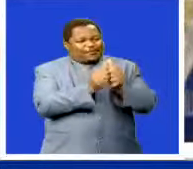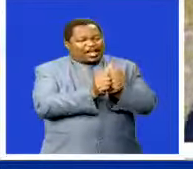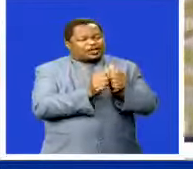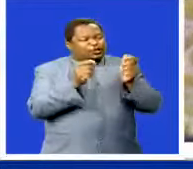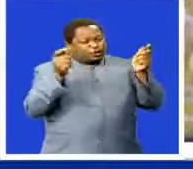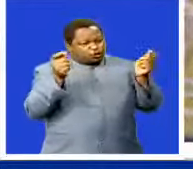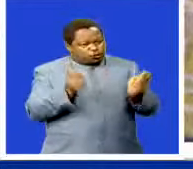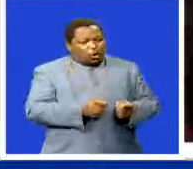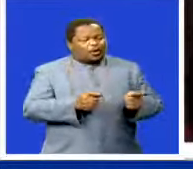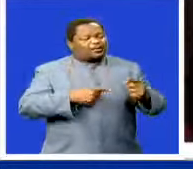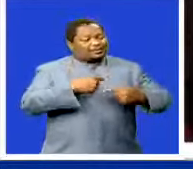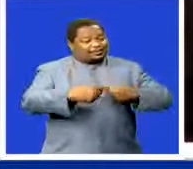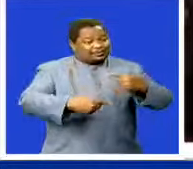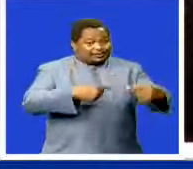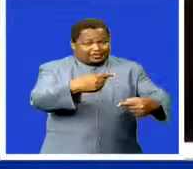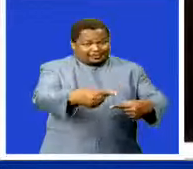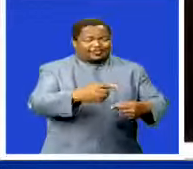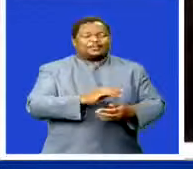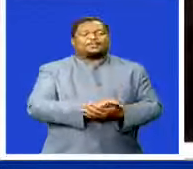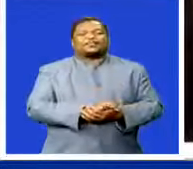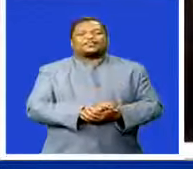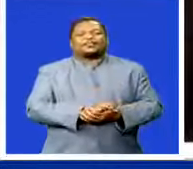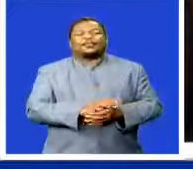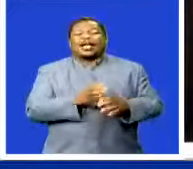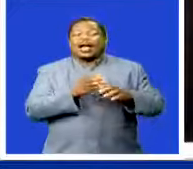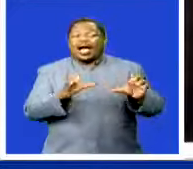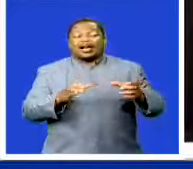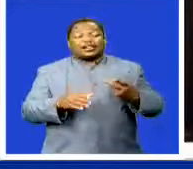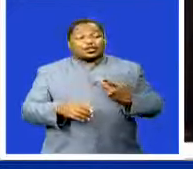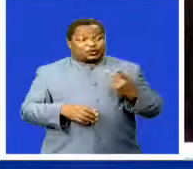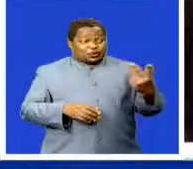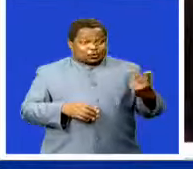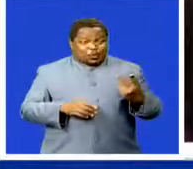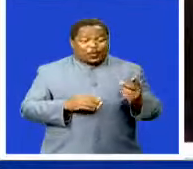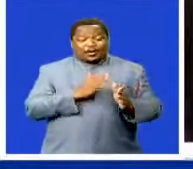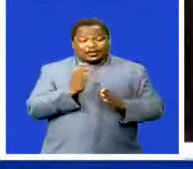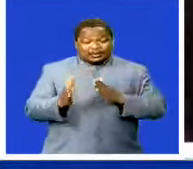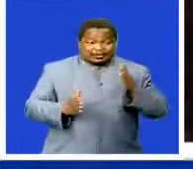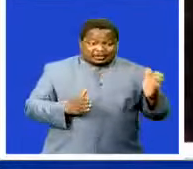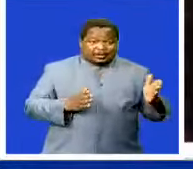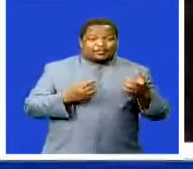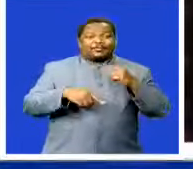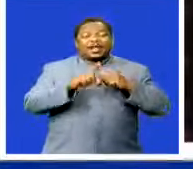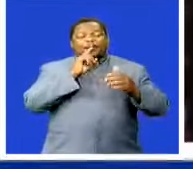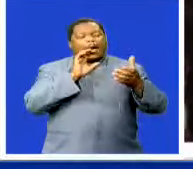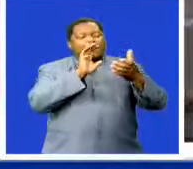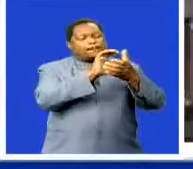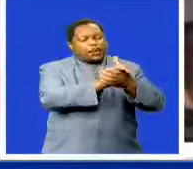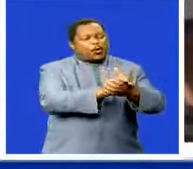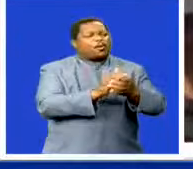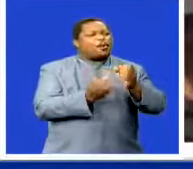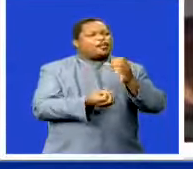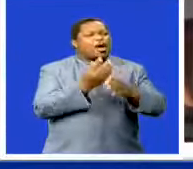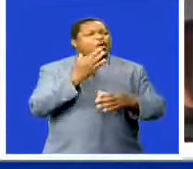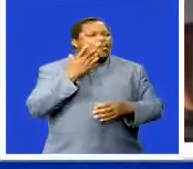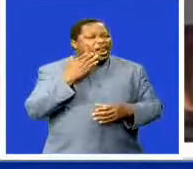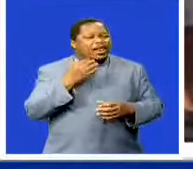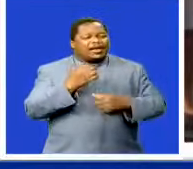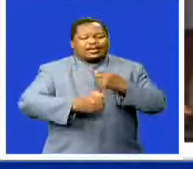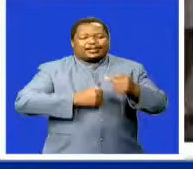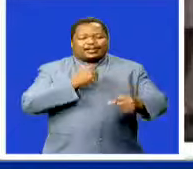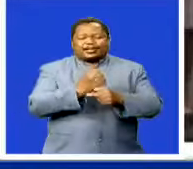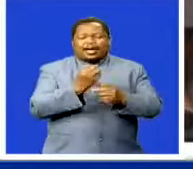Lamavela amabili ngaphandle kokuthi abomakhelwane. Budlelwane bawo bacala eminyakeni leminingi lendlulile